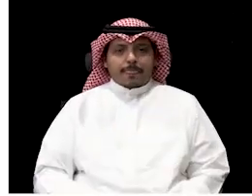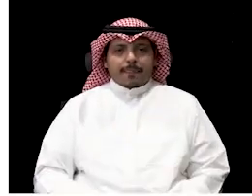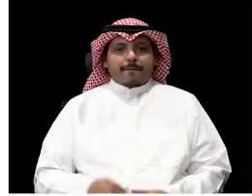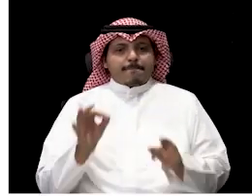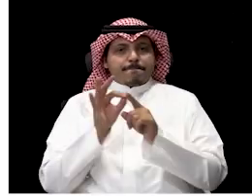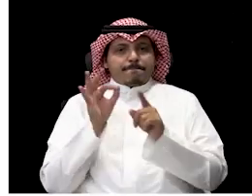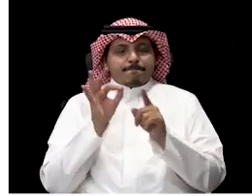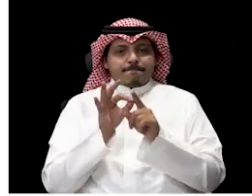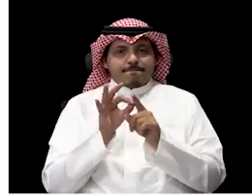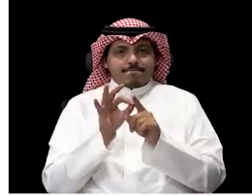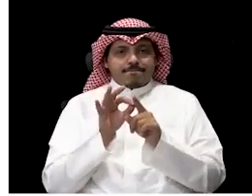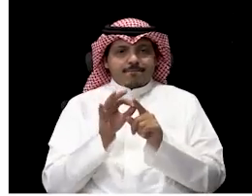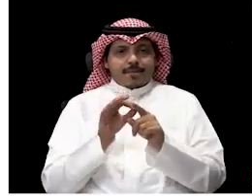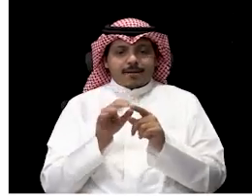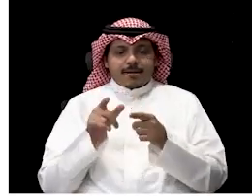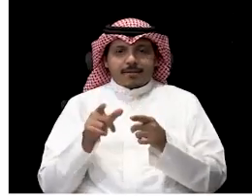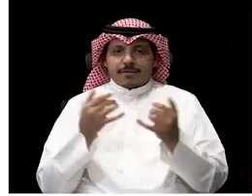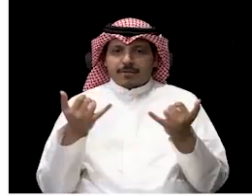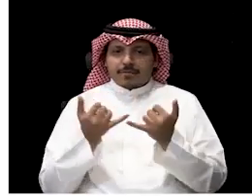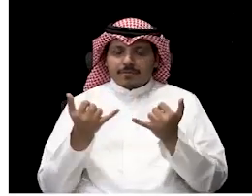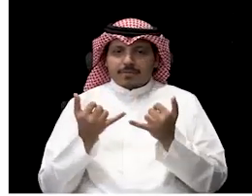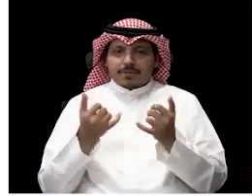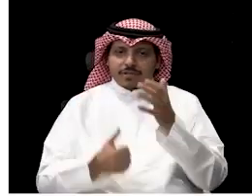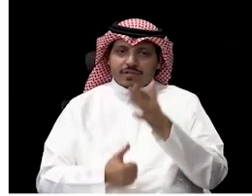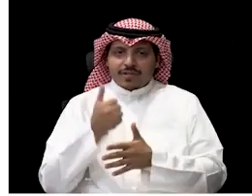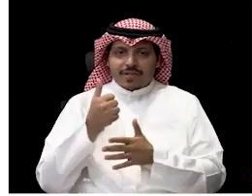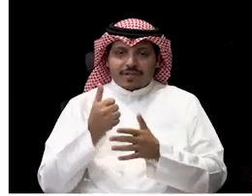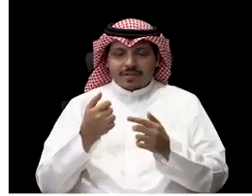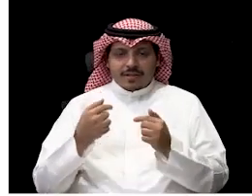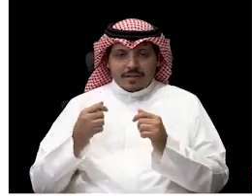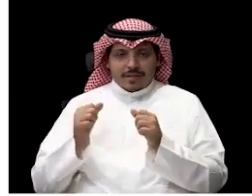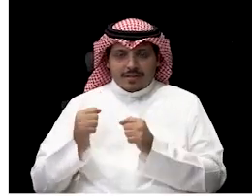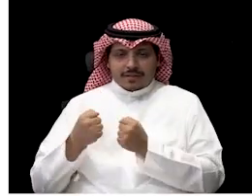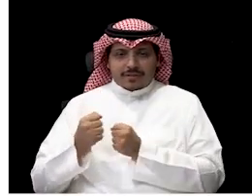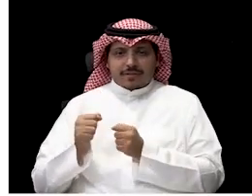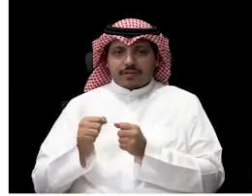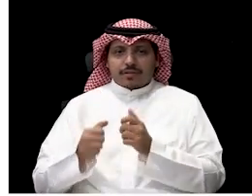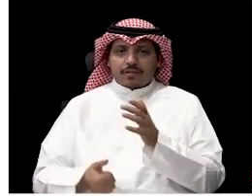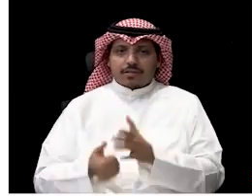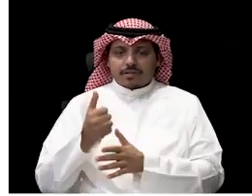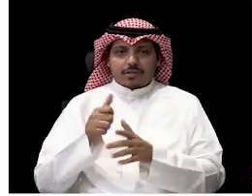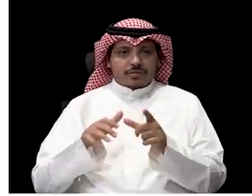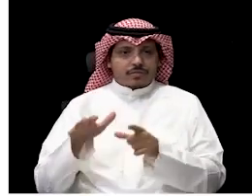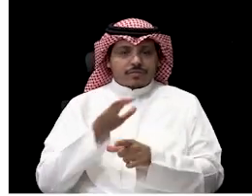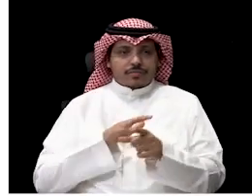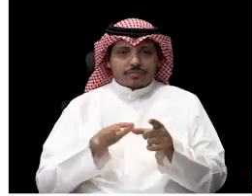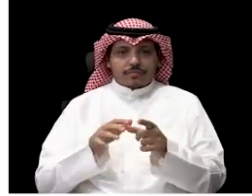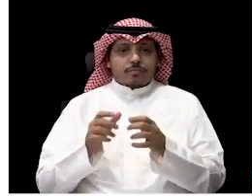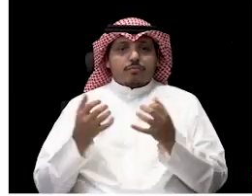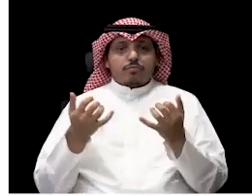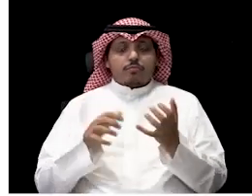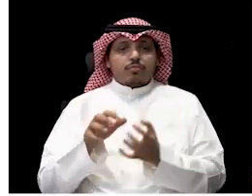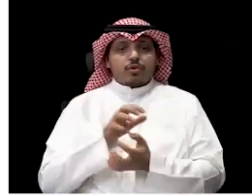أهداف الوحدة: الوعي بأهمية الإنجاز الذاتي، التعرف على جوانب الاقتصاد الوطني، استنتاج أبرز